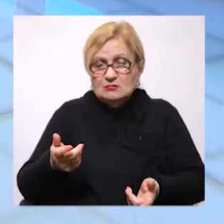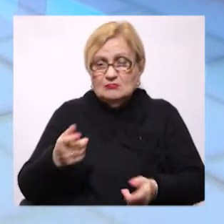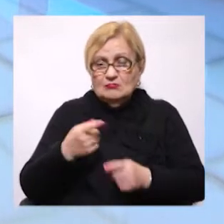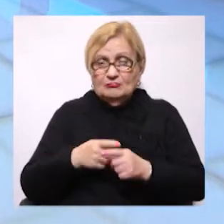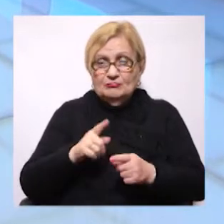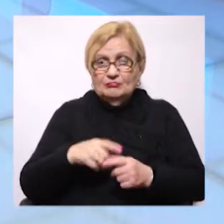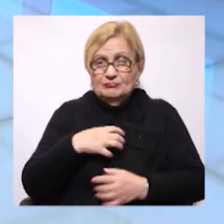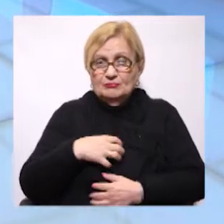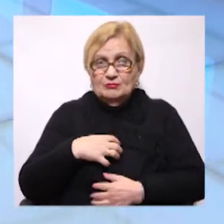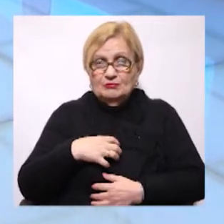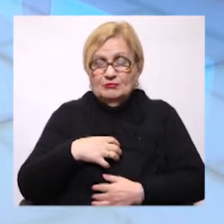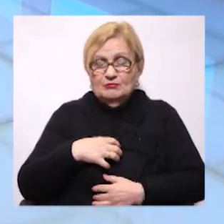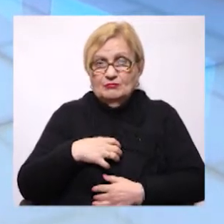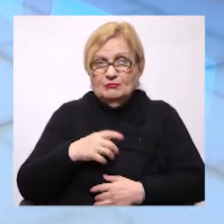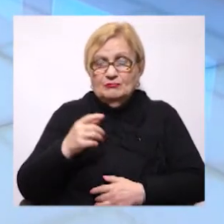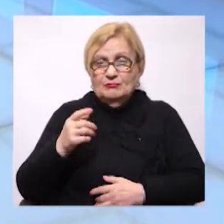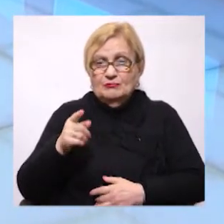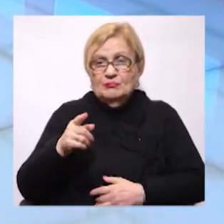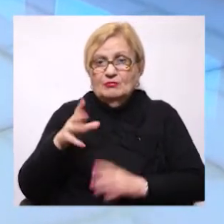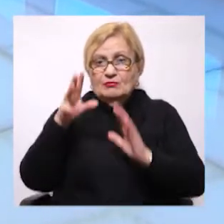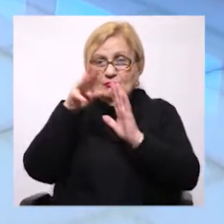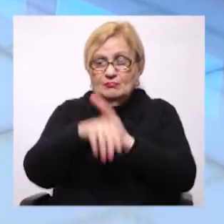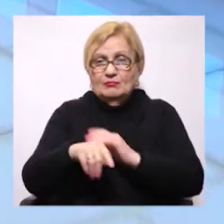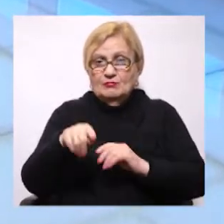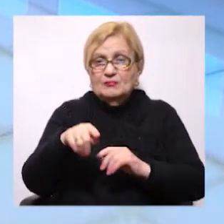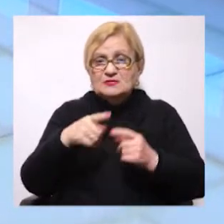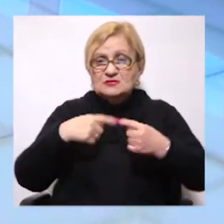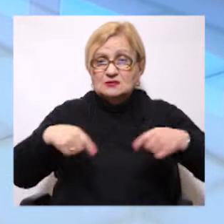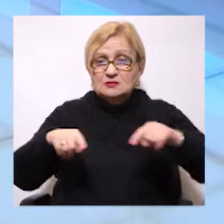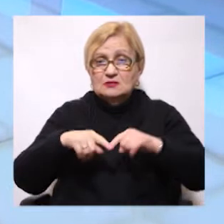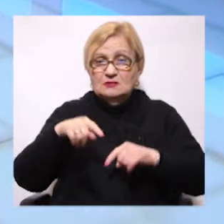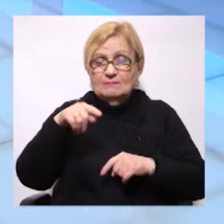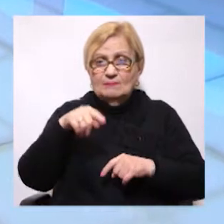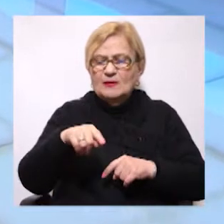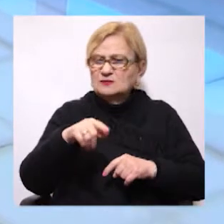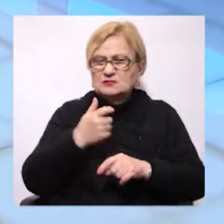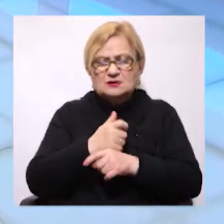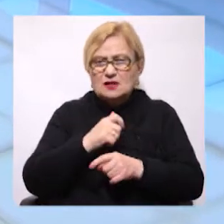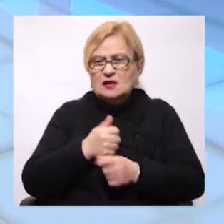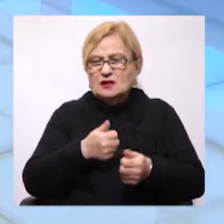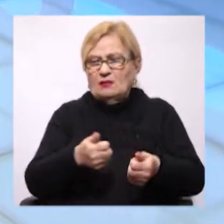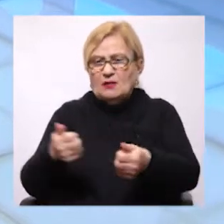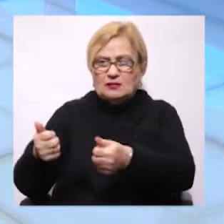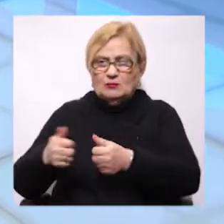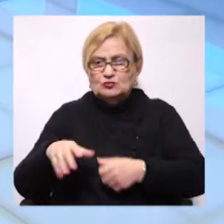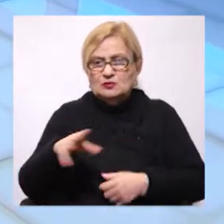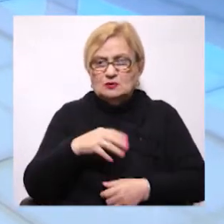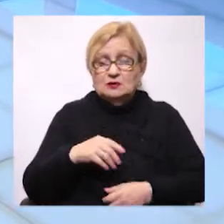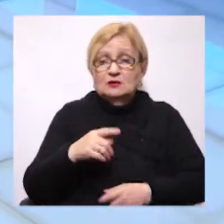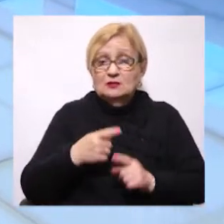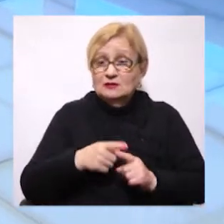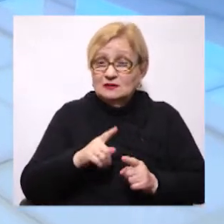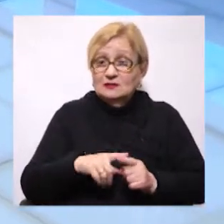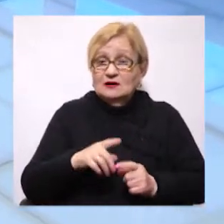მნიშვნელოვანი რამ გაკეთდა წერა-კითხვის გამავრცელებელი საზოგადოების თაოსნობით და დახმარებით. მას წერა-კითხვის